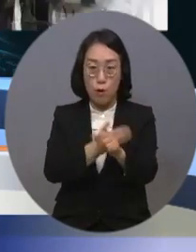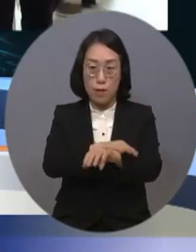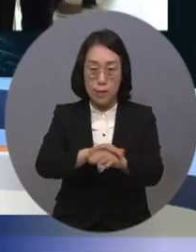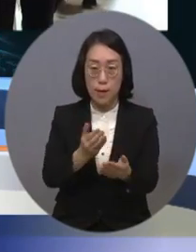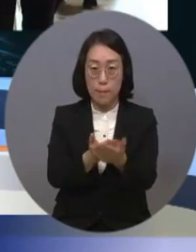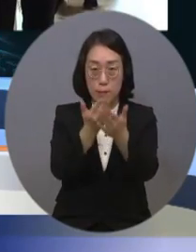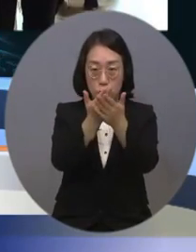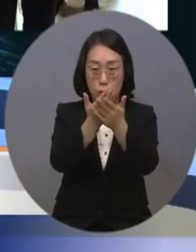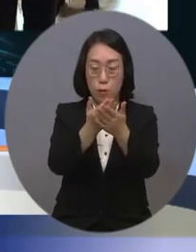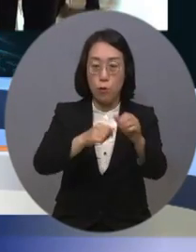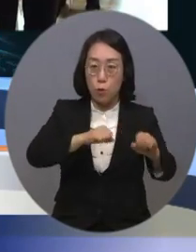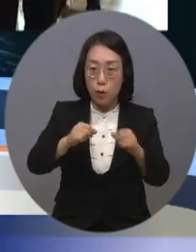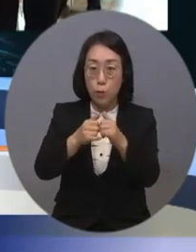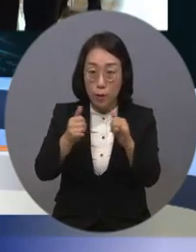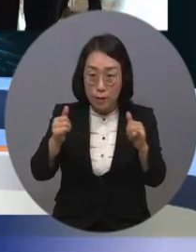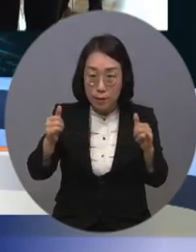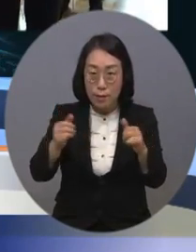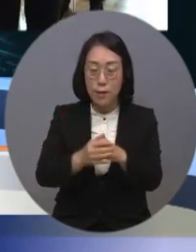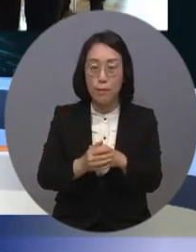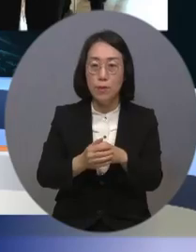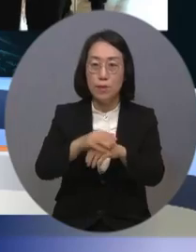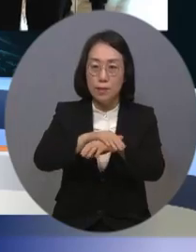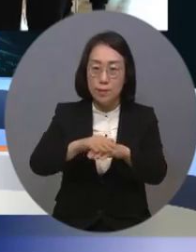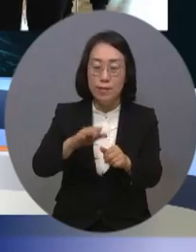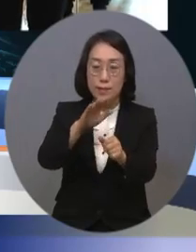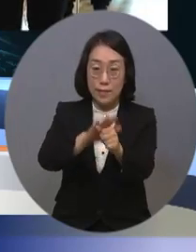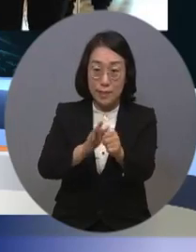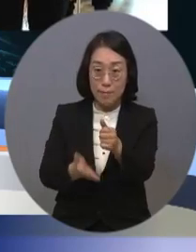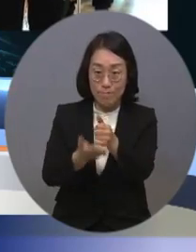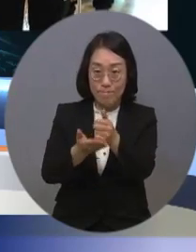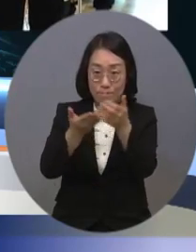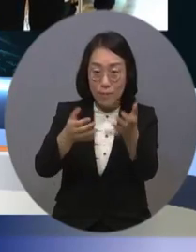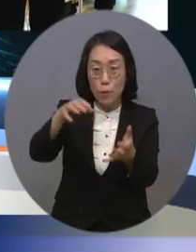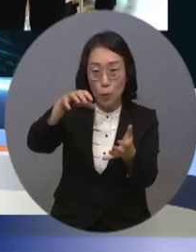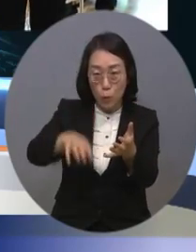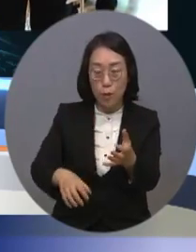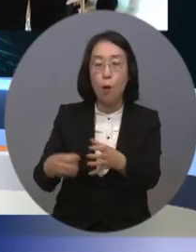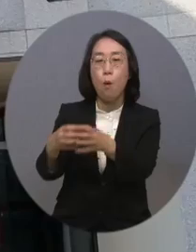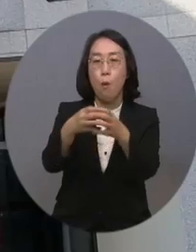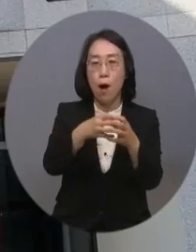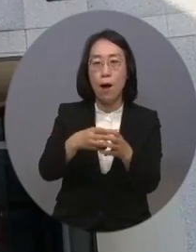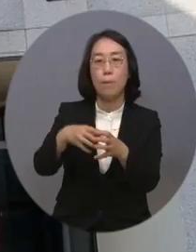격려하고 화합하는 시간을 마련했습니다. 보도에 이영춘 기자입니다.